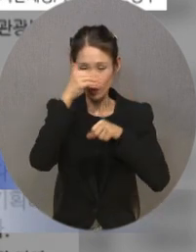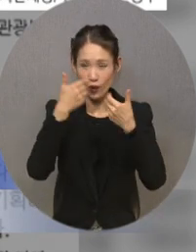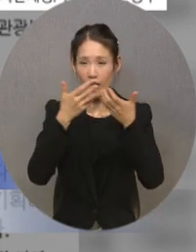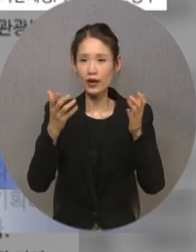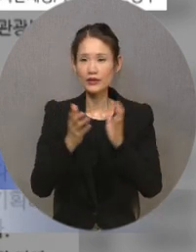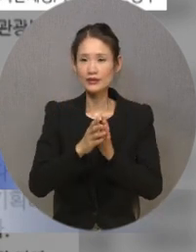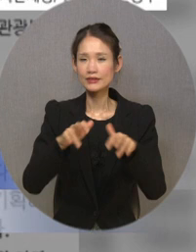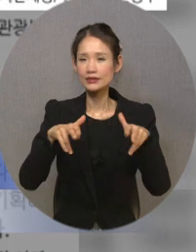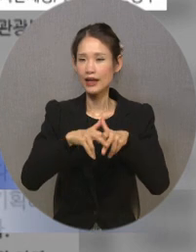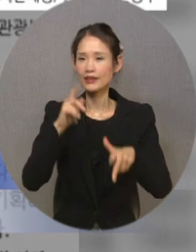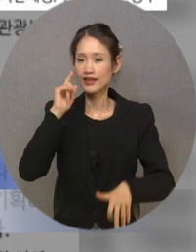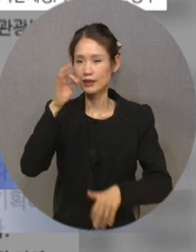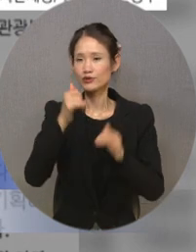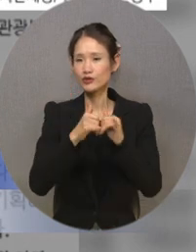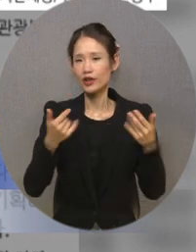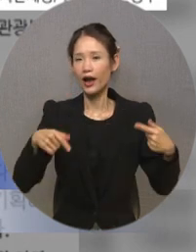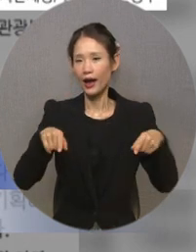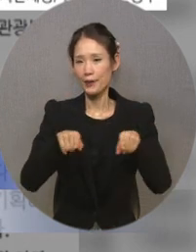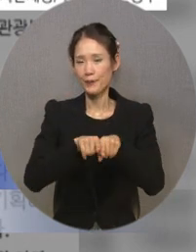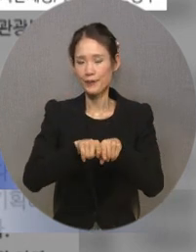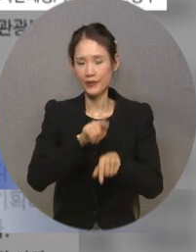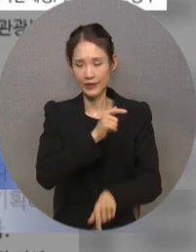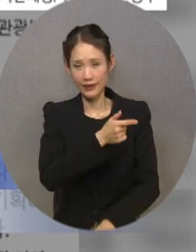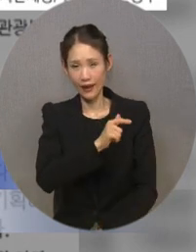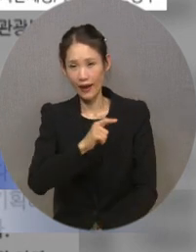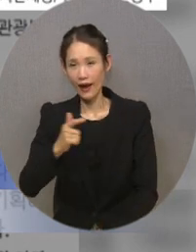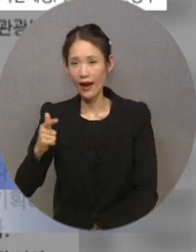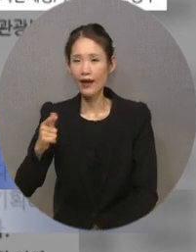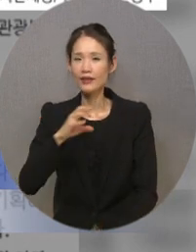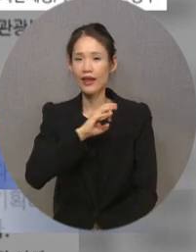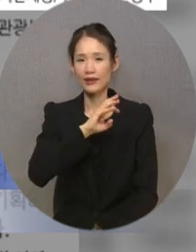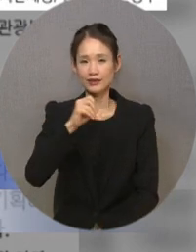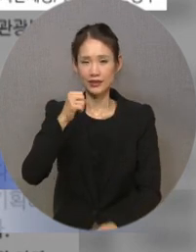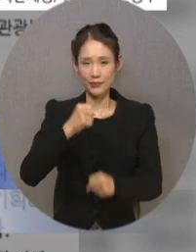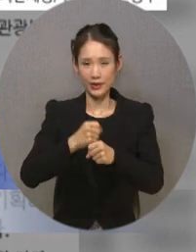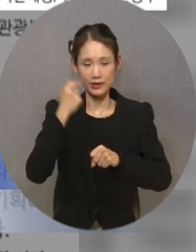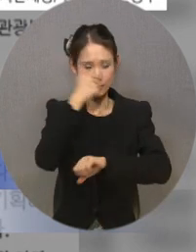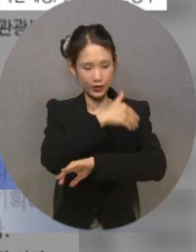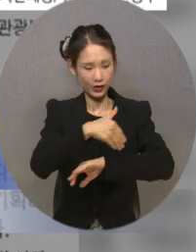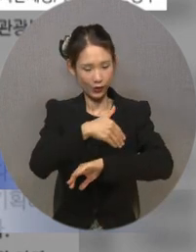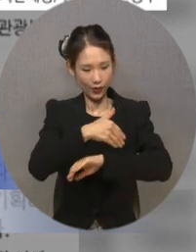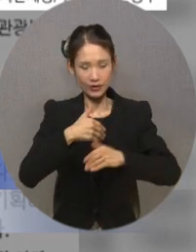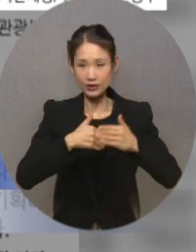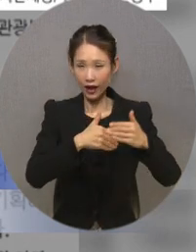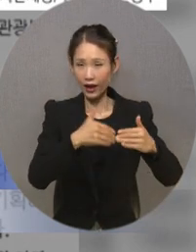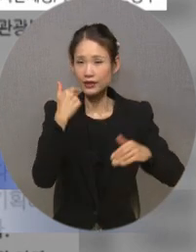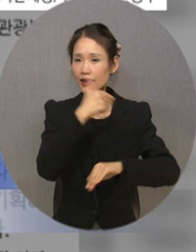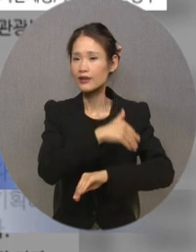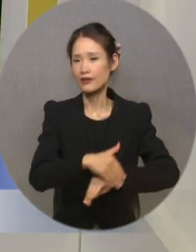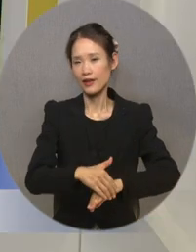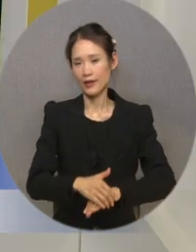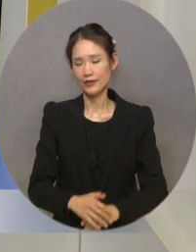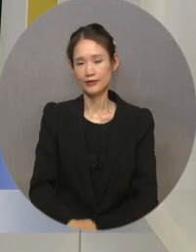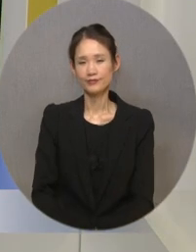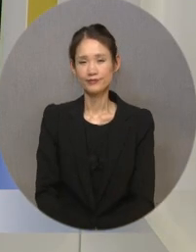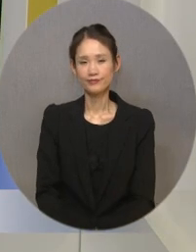예술인들과 함께하는 다양한 SNS 콘 텐츠를 기획하고 제작해 나갈 예정이라고 하네요